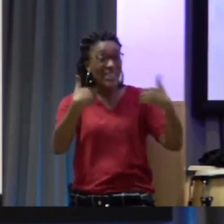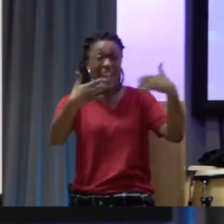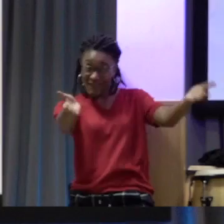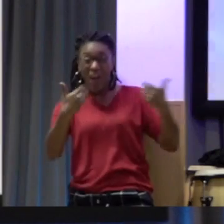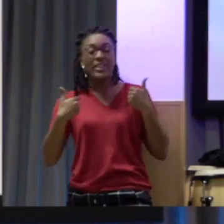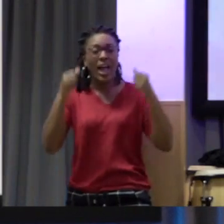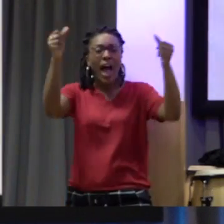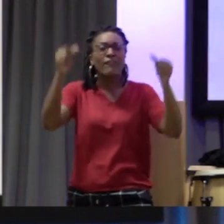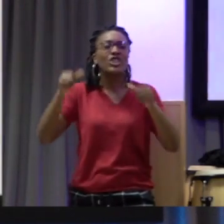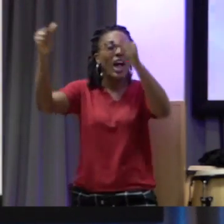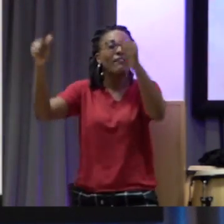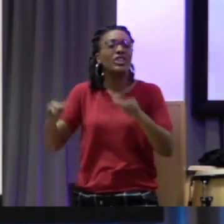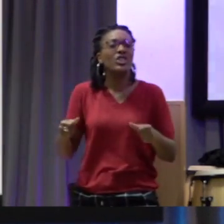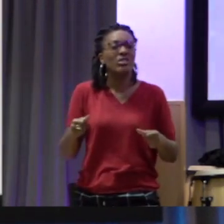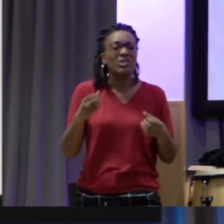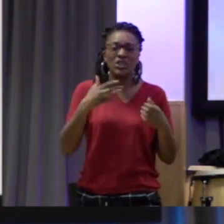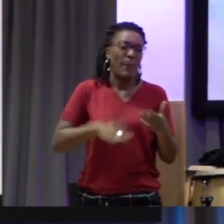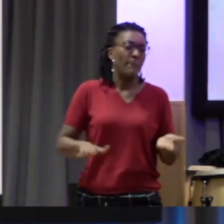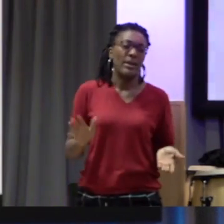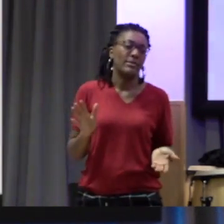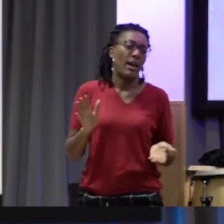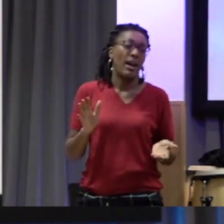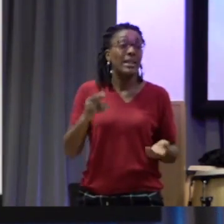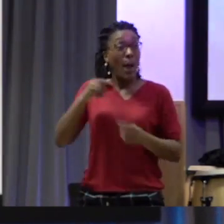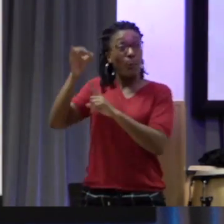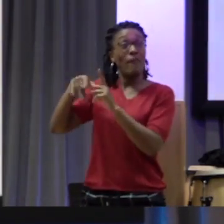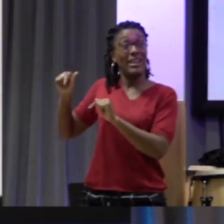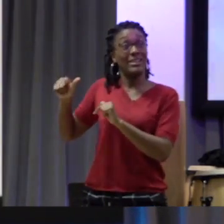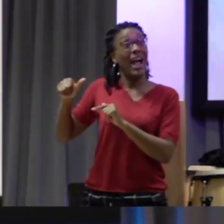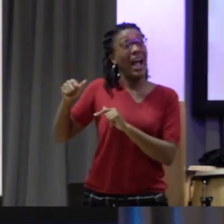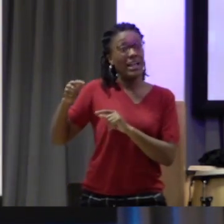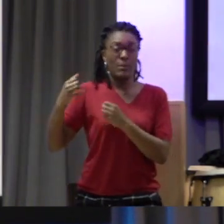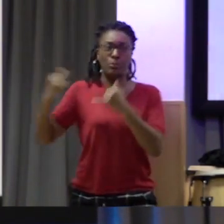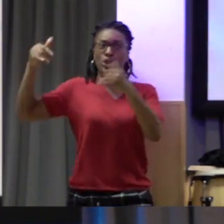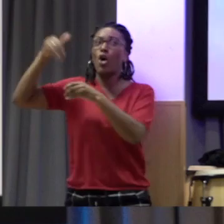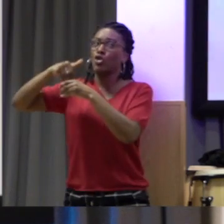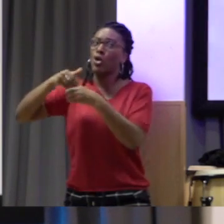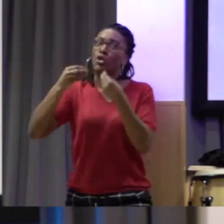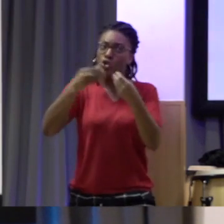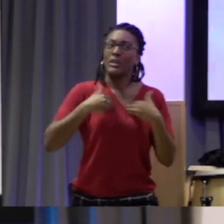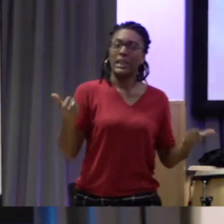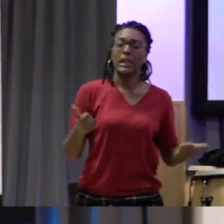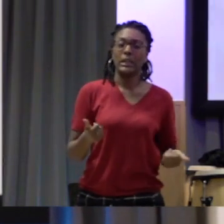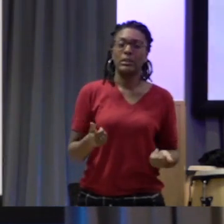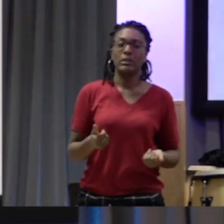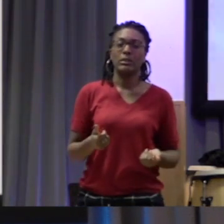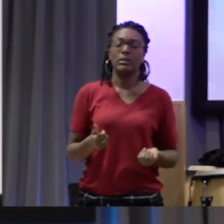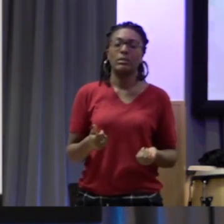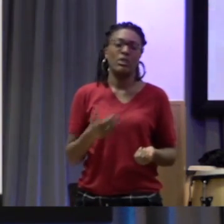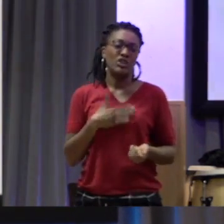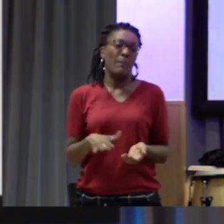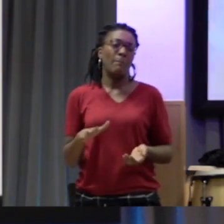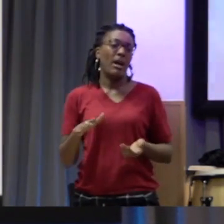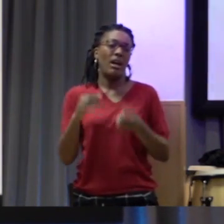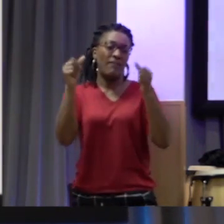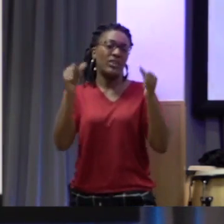venez. Il y a un prophète qui est là, il a la puissance, il va vous guérir. Mais il y en a d'autres qui viennent et qui